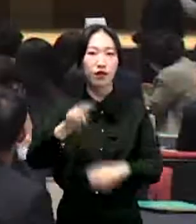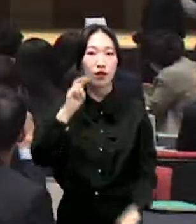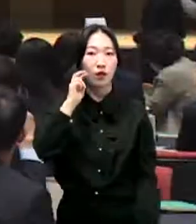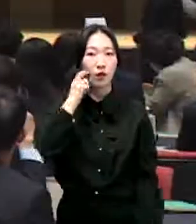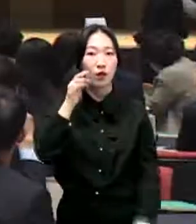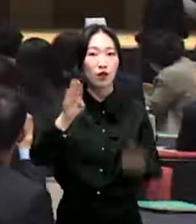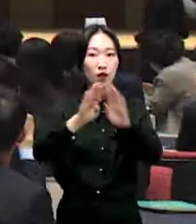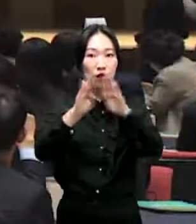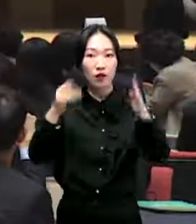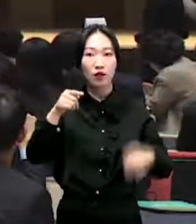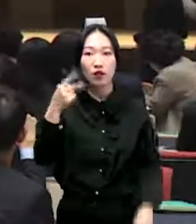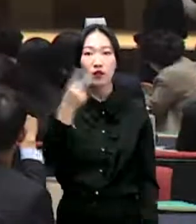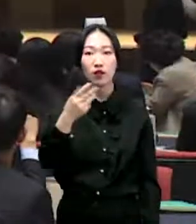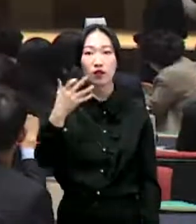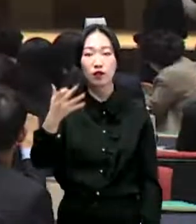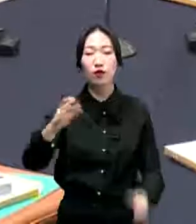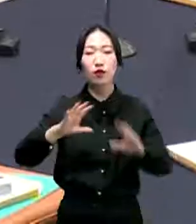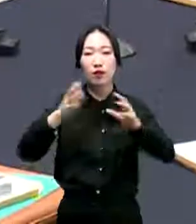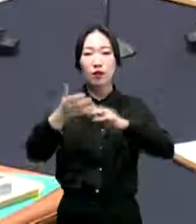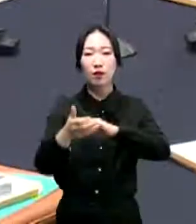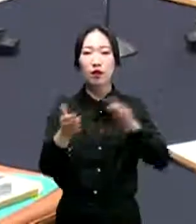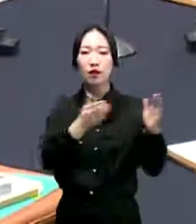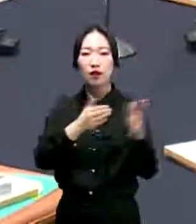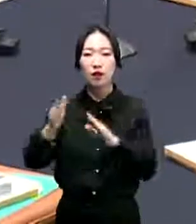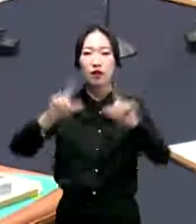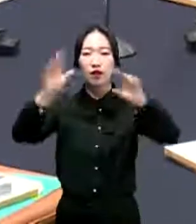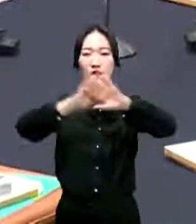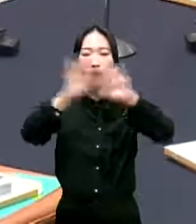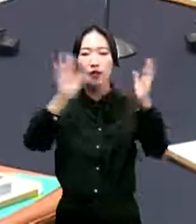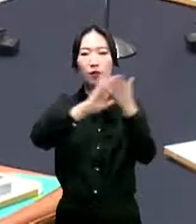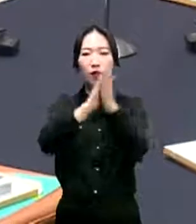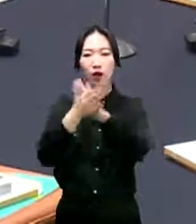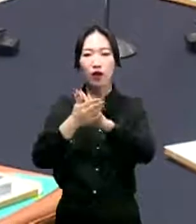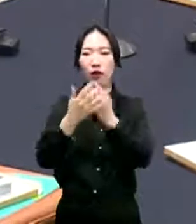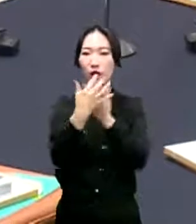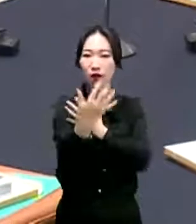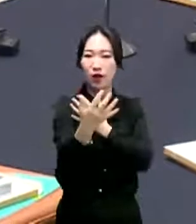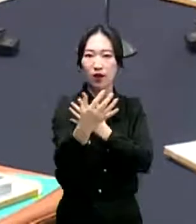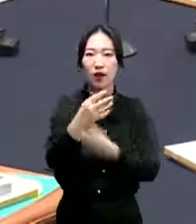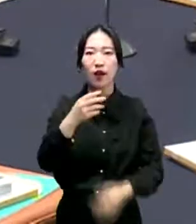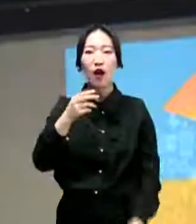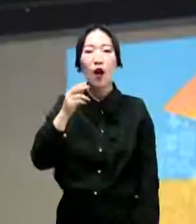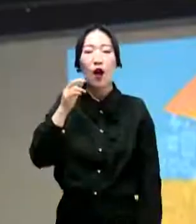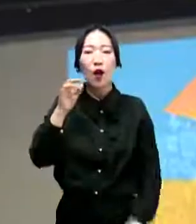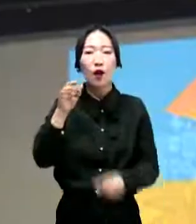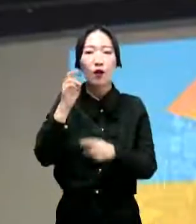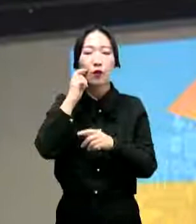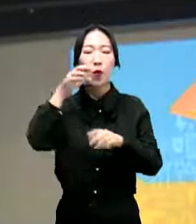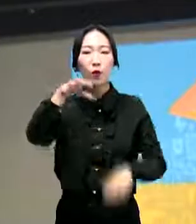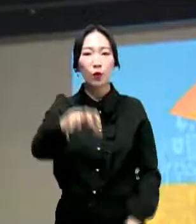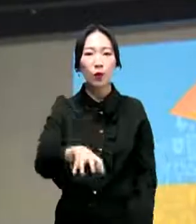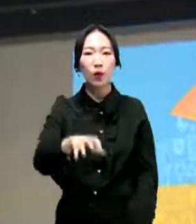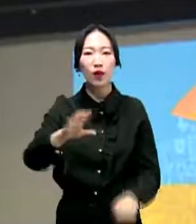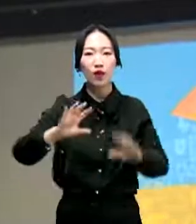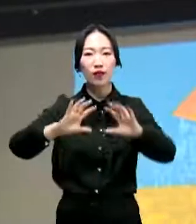열린 2019 세계 모의 기후변화 당사국 총회. 연수구 송도가 국제적인 환경 선도